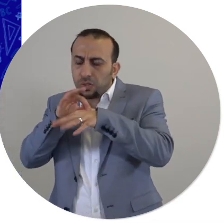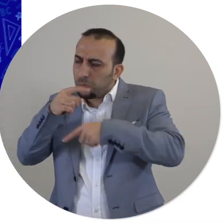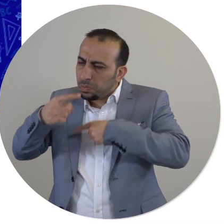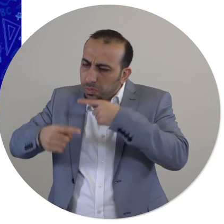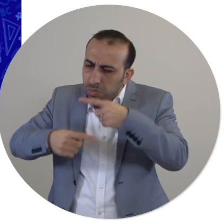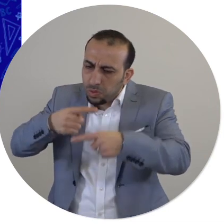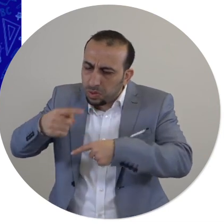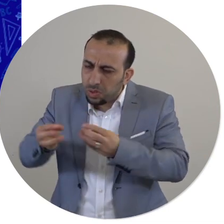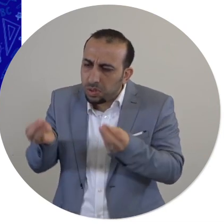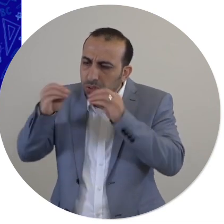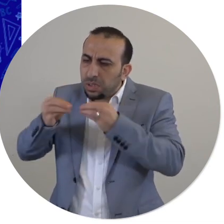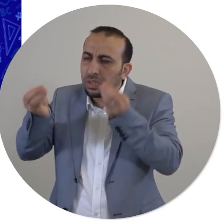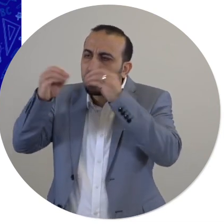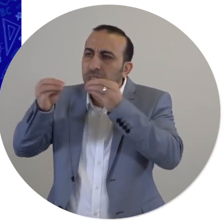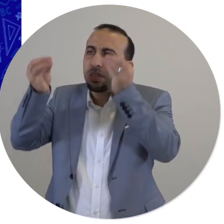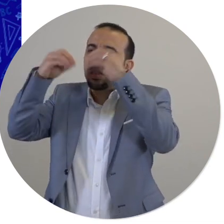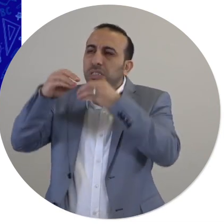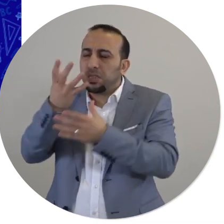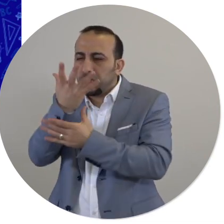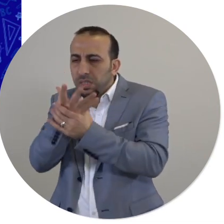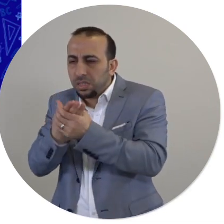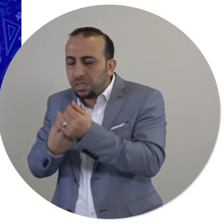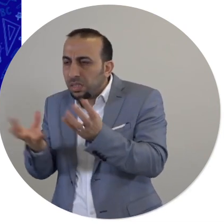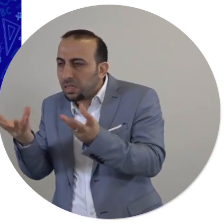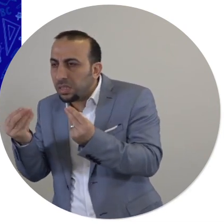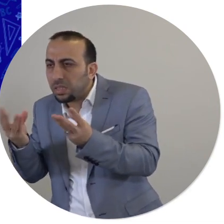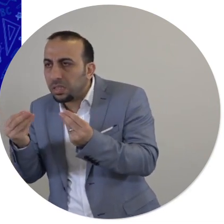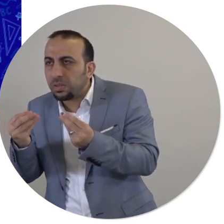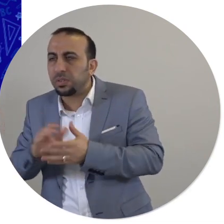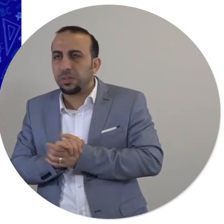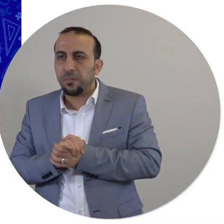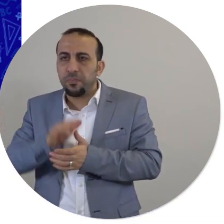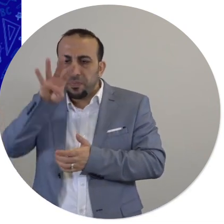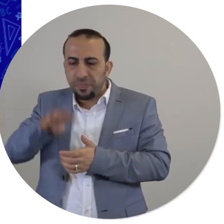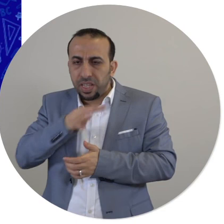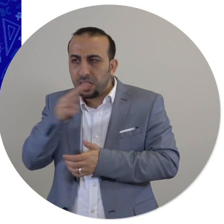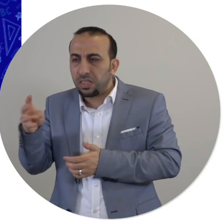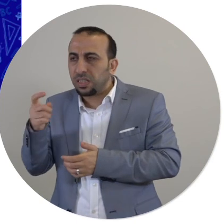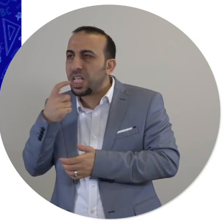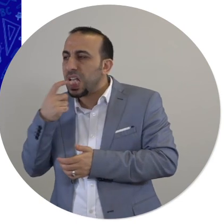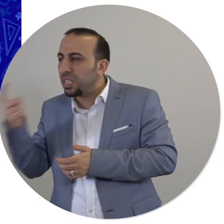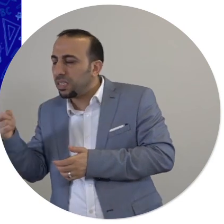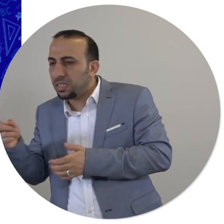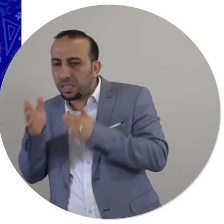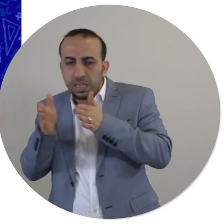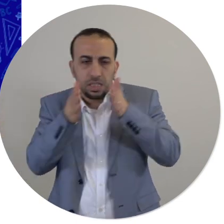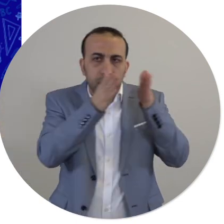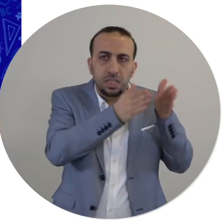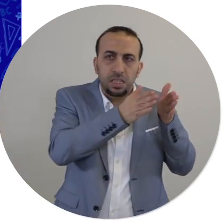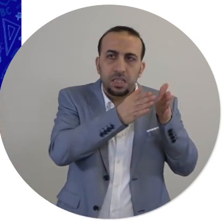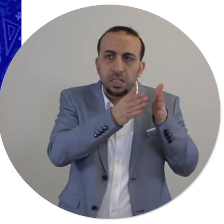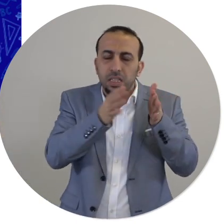طريقة تحويل هذه الأعمدة البيانية إلى جدول إحصائي منها نحط السنة وعدد السكان